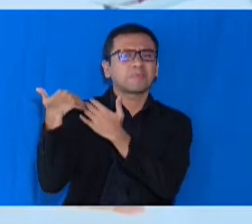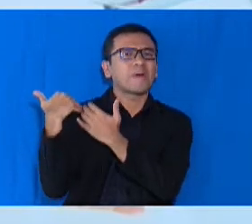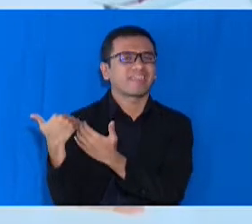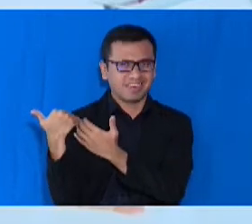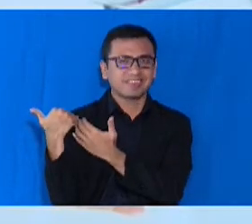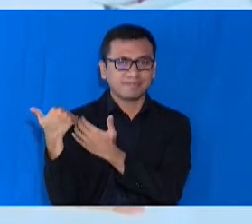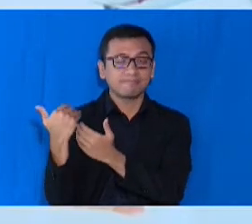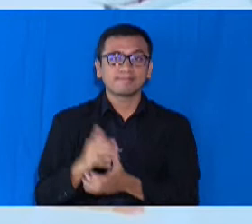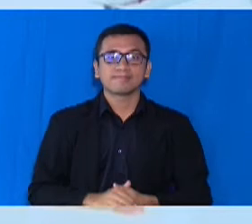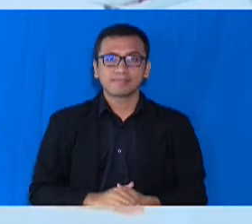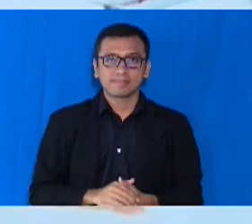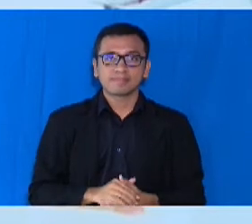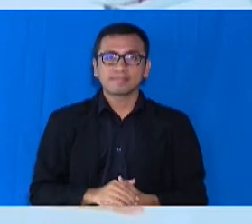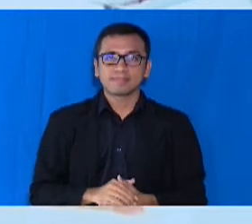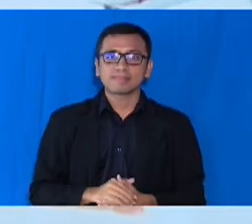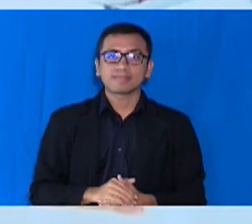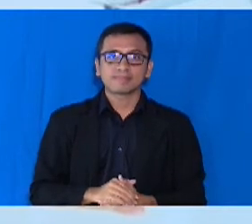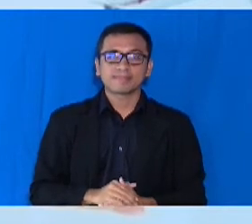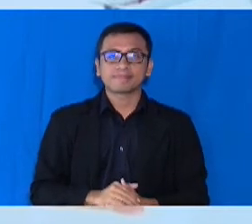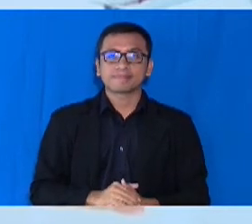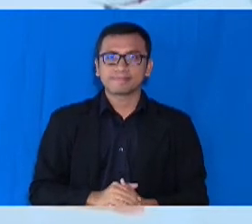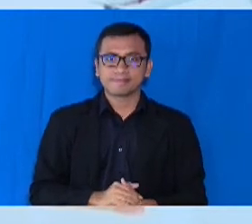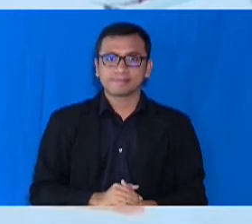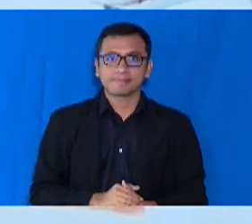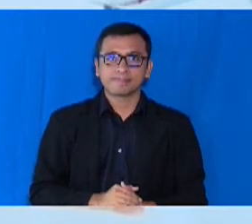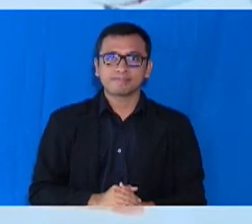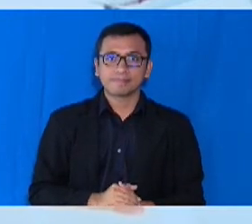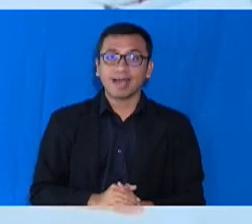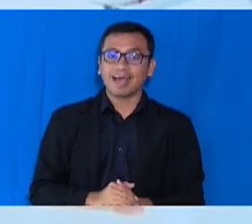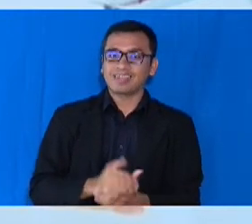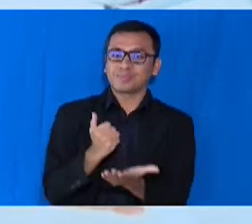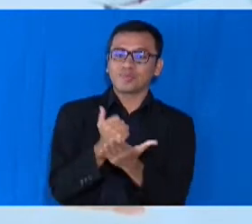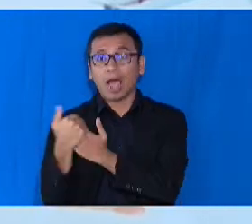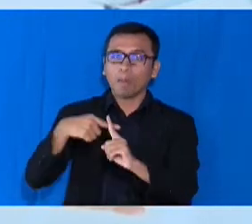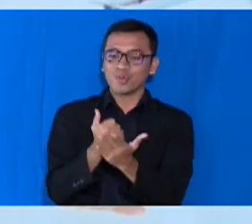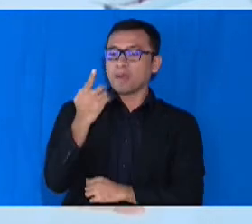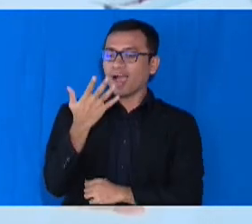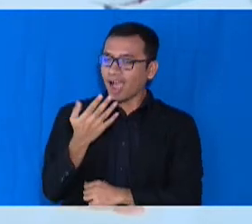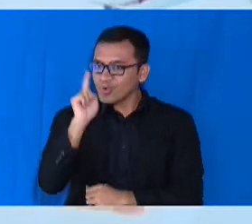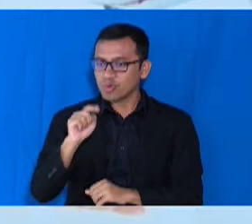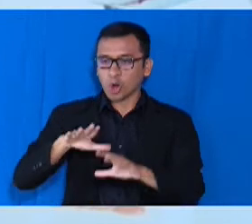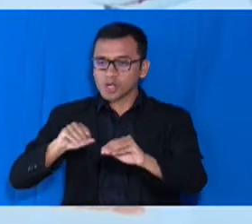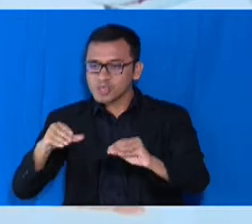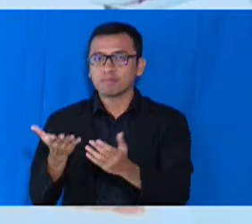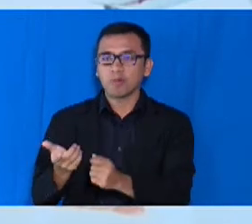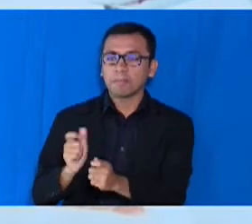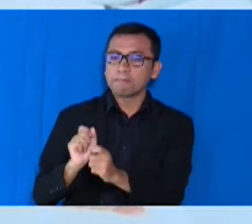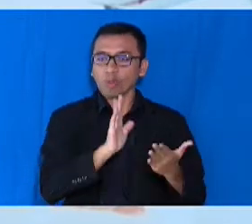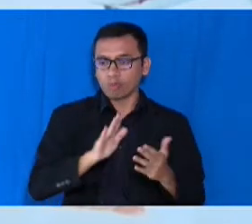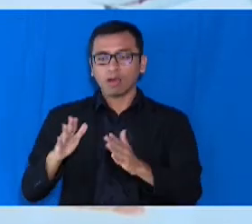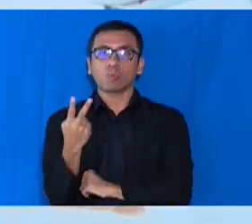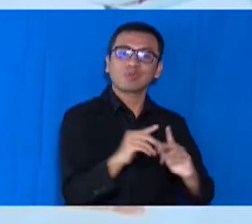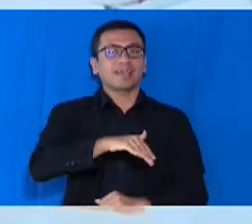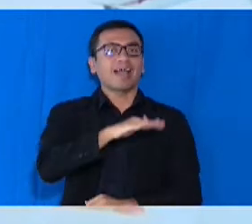berperan yang sangat penting. Juga tentu yang ada di masyarakat kita, sekali lagi di